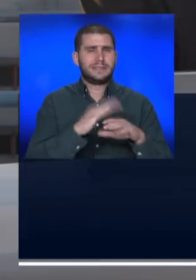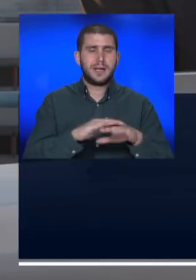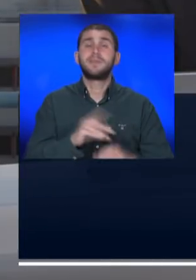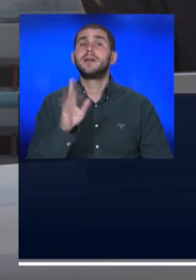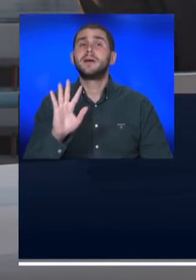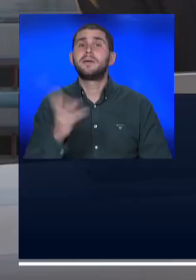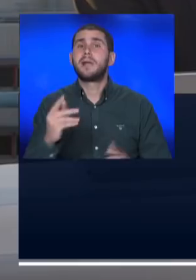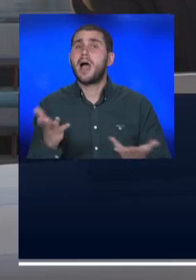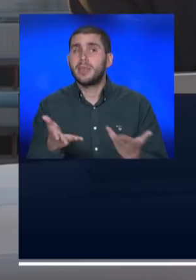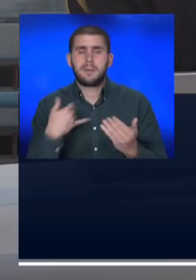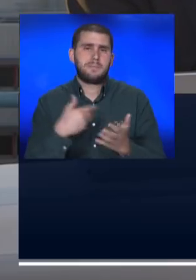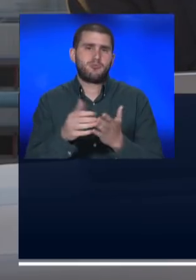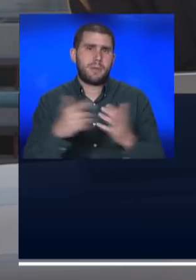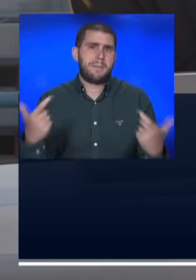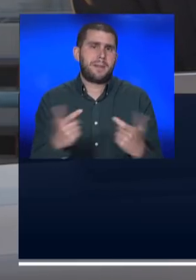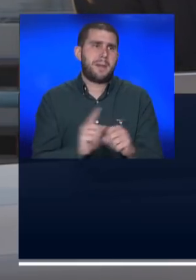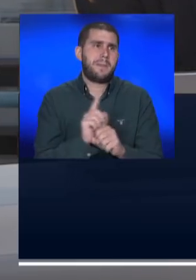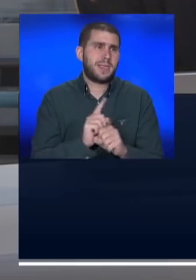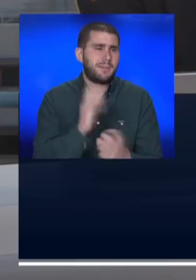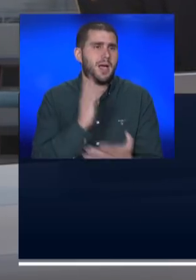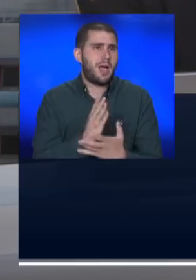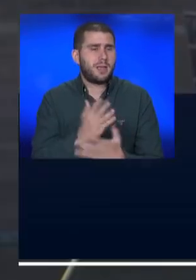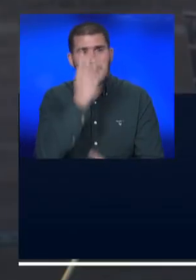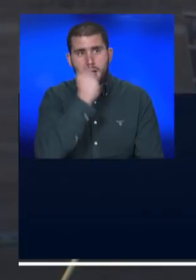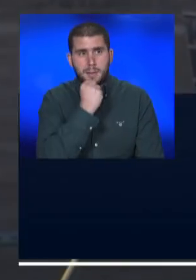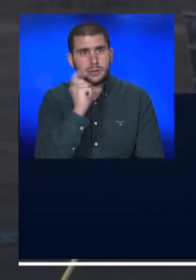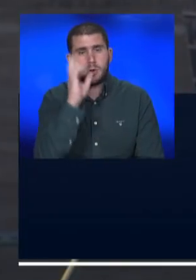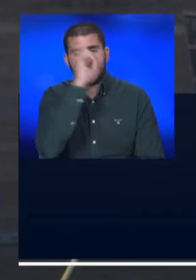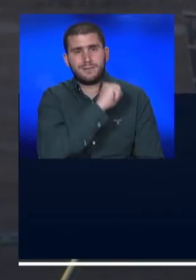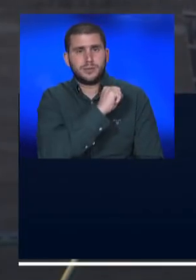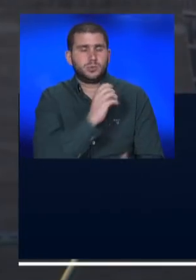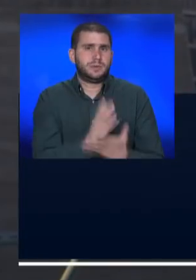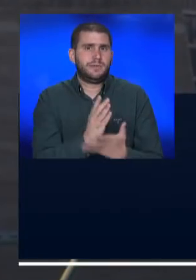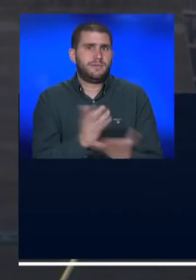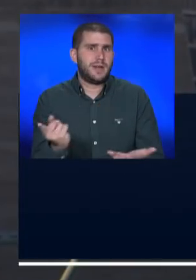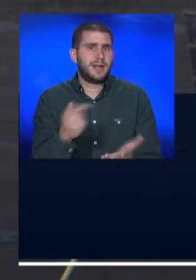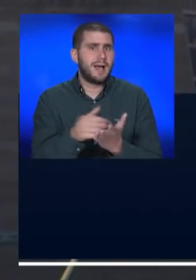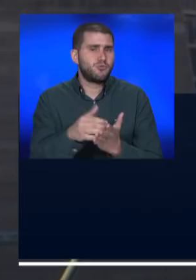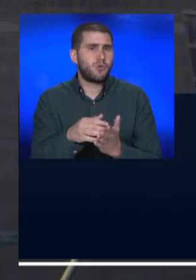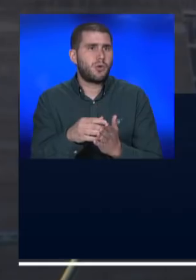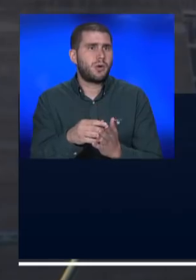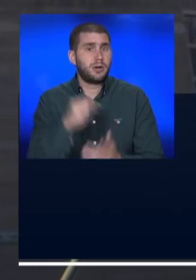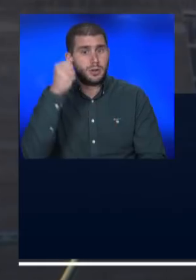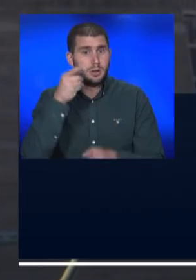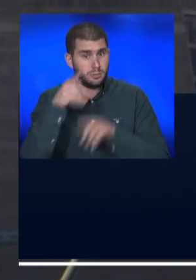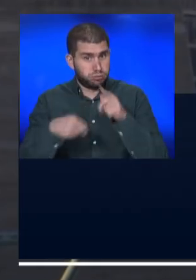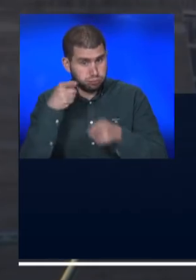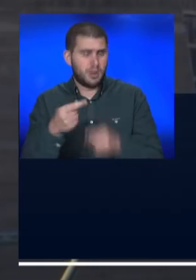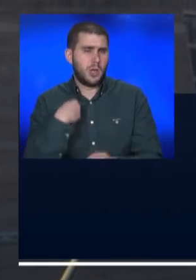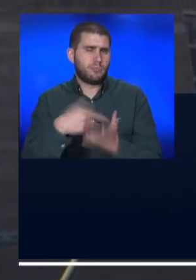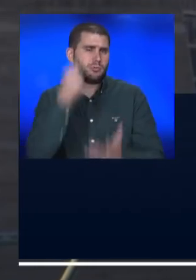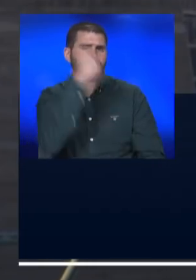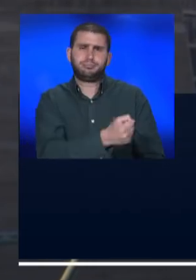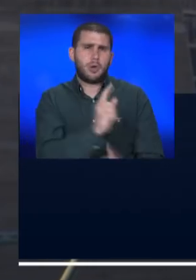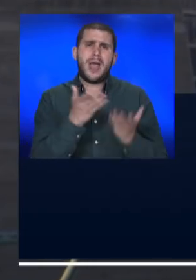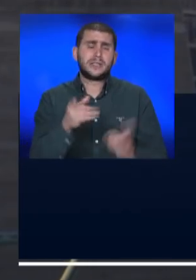ממשיכים בלחימה, עד שהחמאס הבינו שהם המשיכו לתקוף אותם, אנחנו נמשיך לתקוף אותם. לא יעזור הדבר הזה, הם צריכים